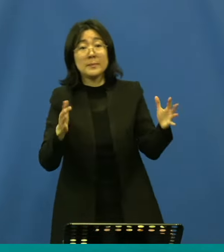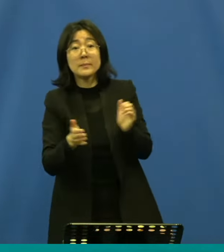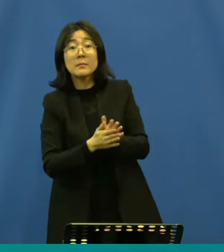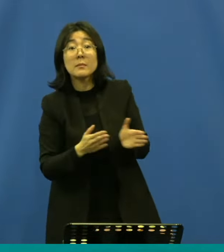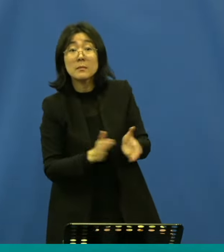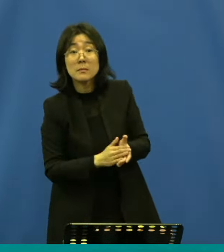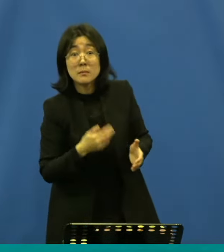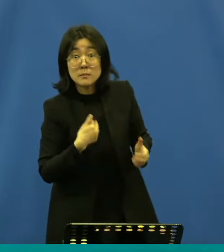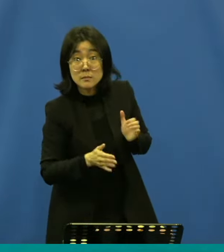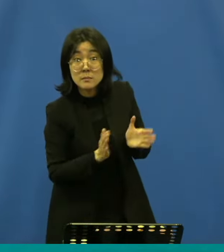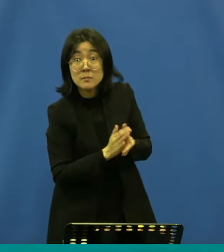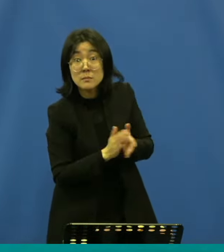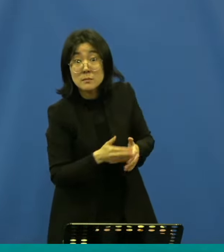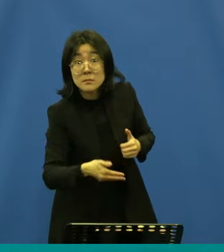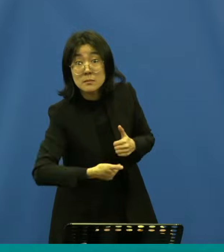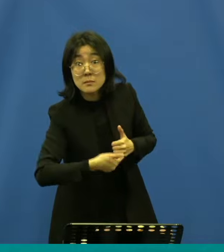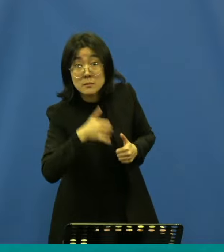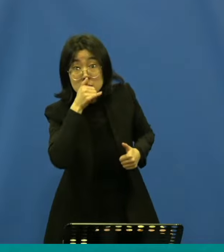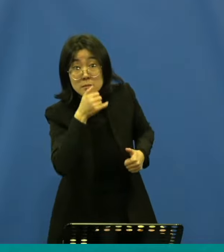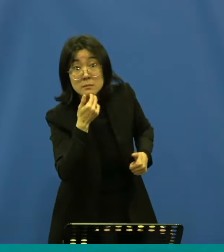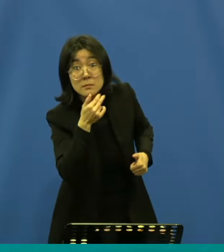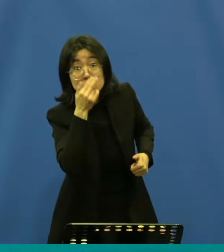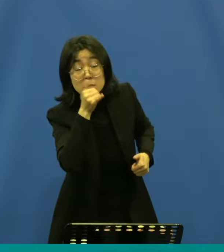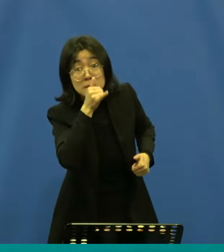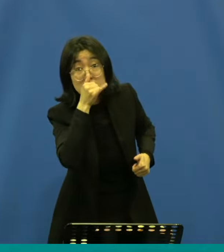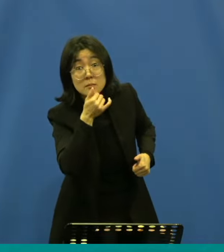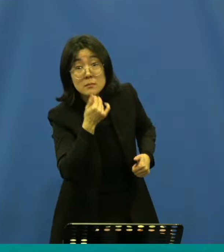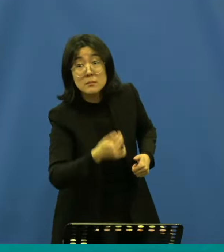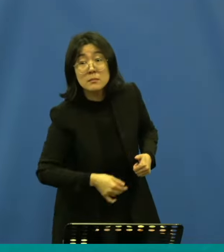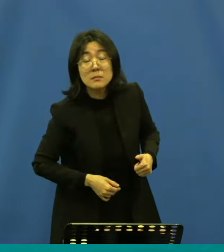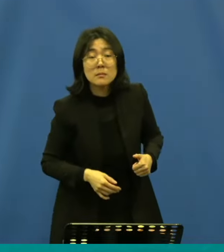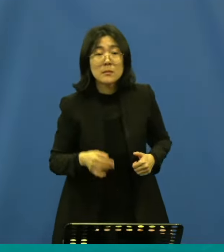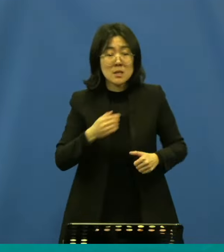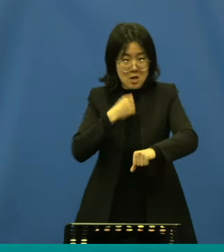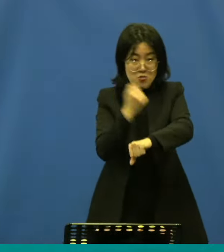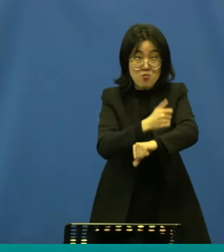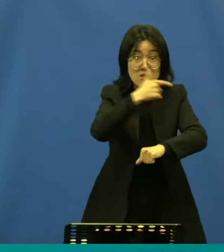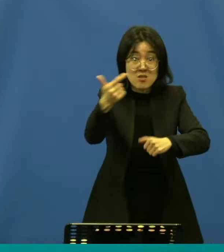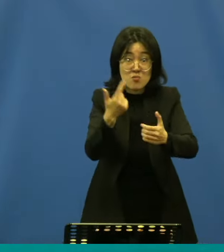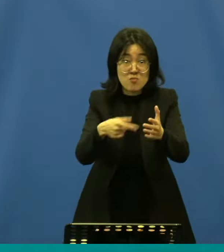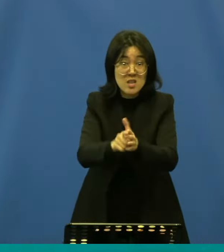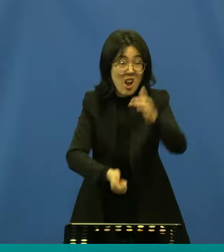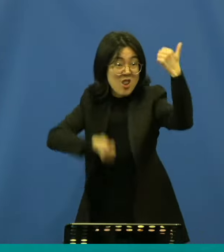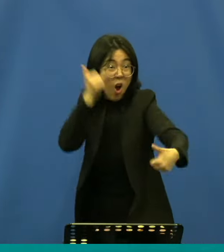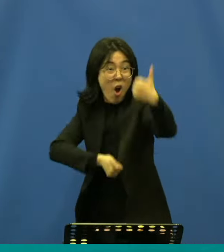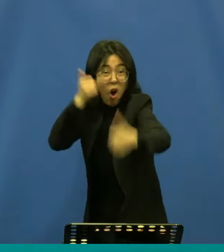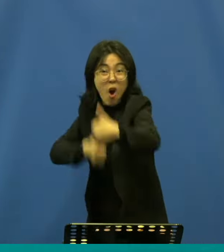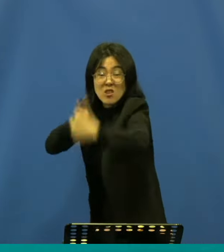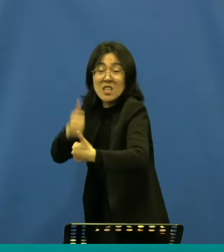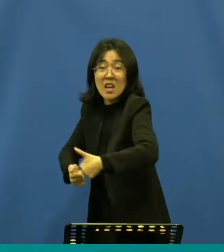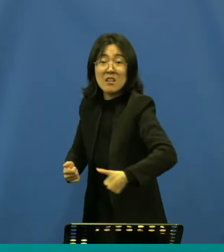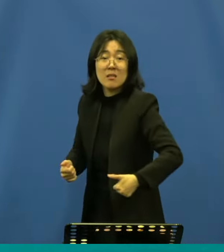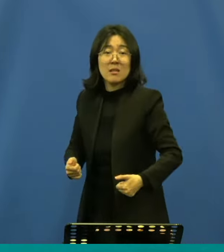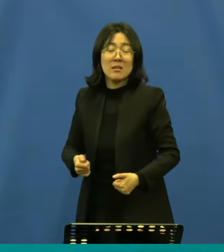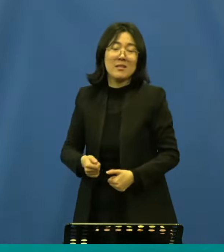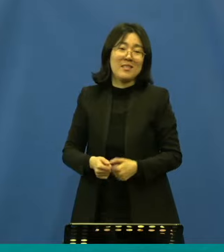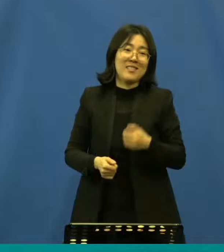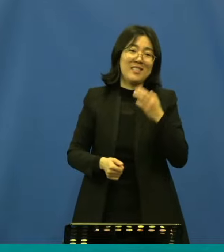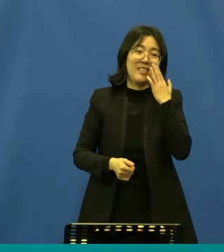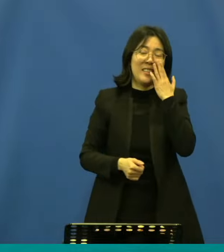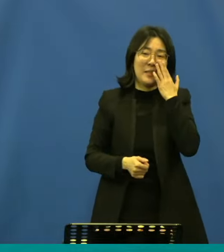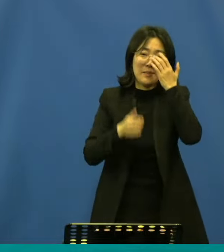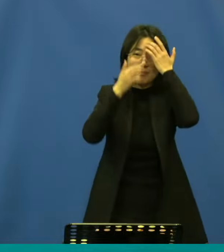사역을 하죠. 경쟁적. 하나님을 하는 일을 하는데 경쟁을 하는 거예요. 여러분, 하나님을 일을 하고 있다면, 나보다 더 잘하는